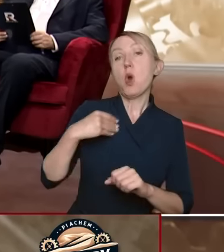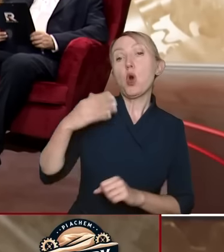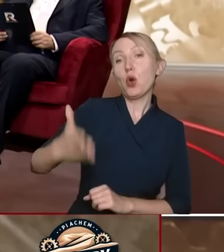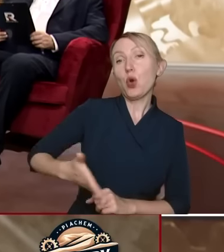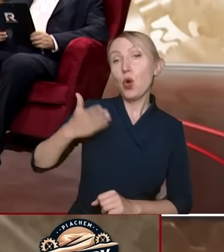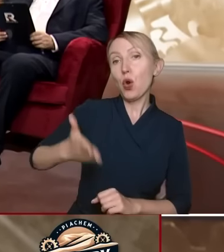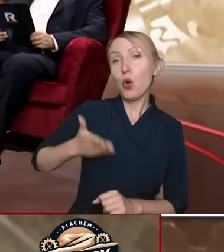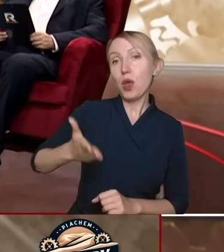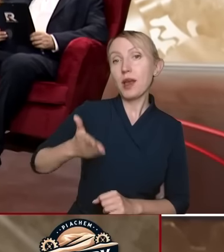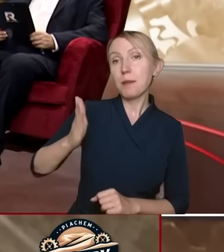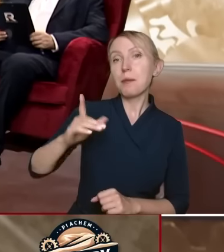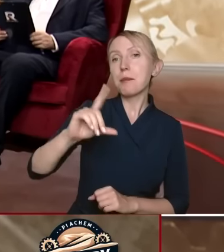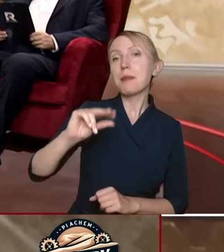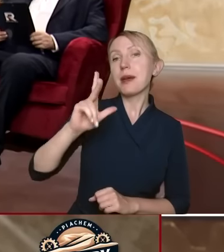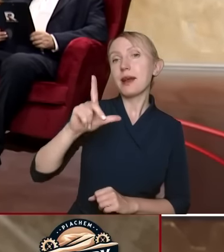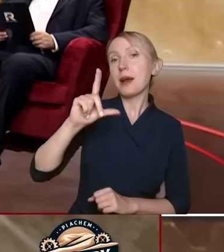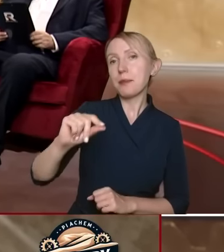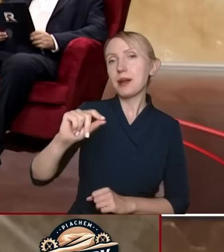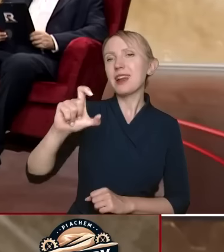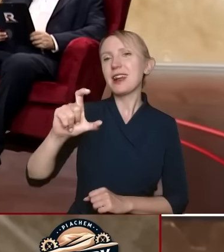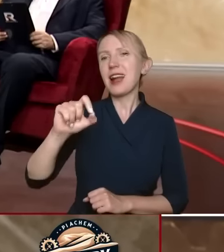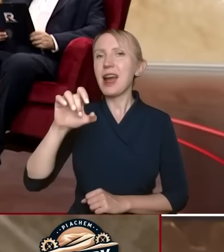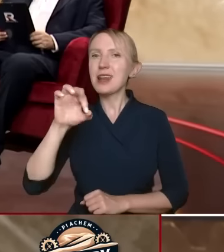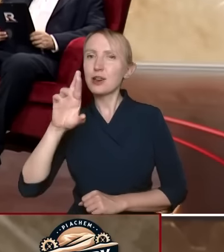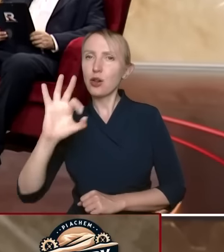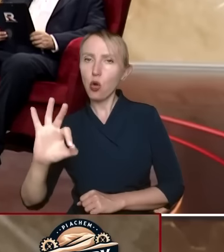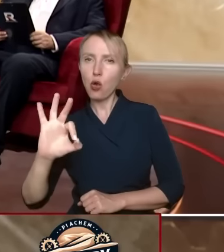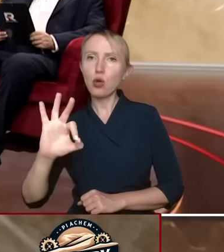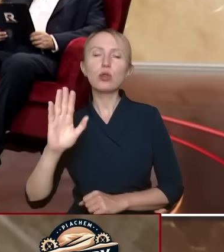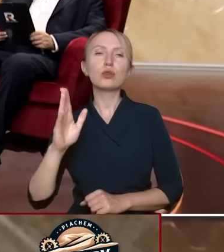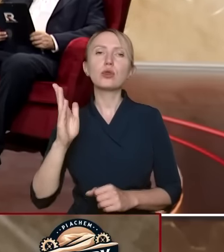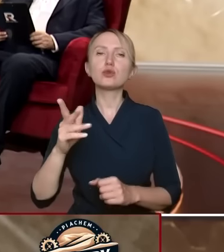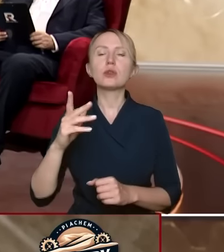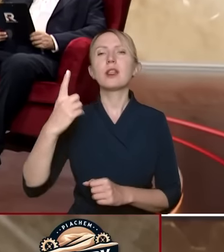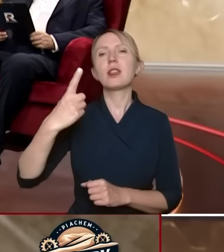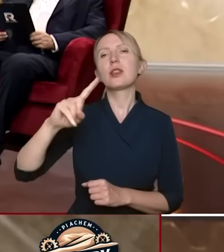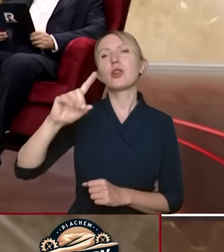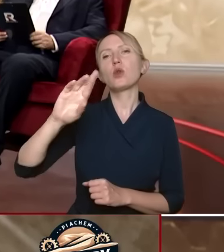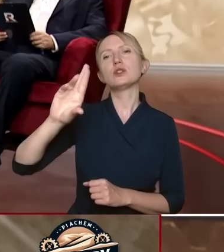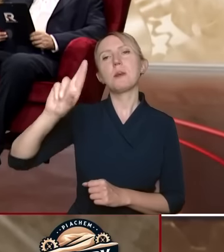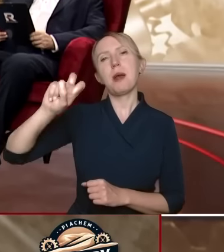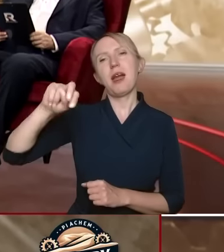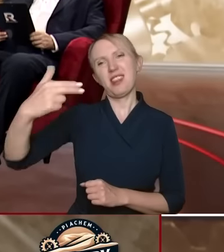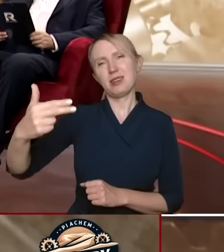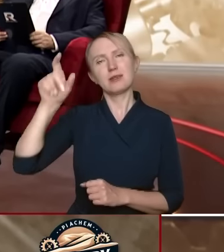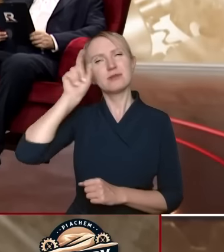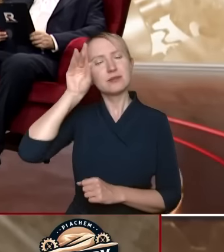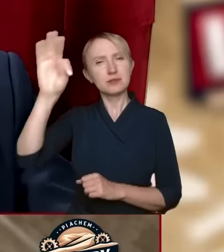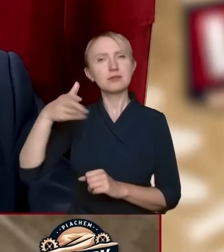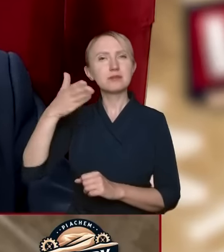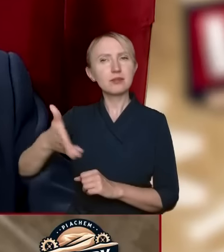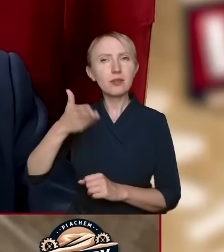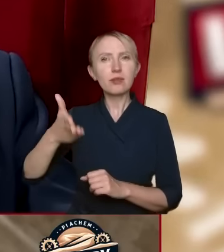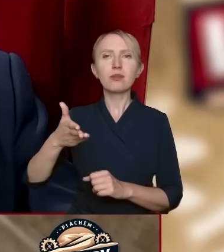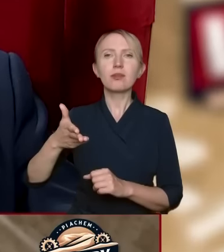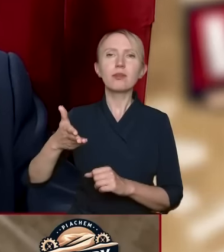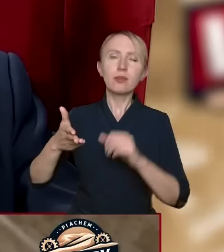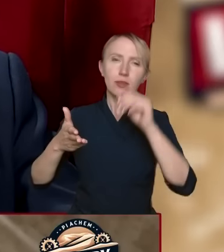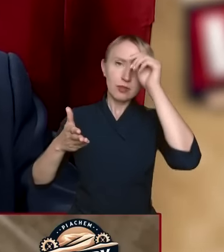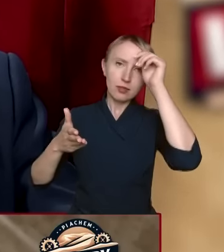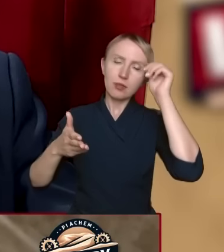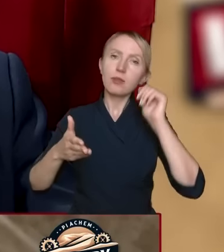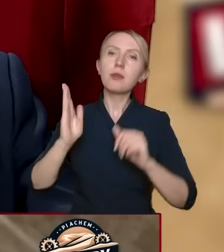szczególności ci z PKP Cargo i już się szykuje Deutsche Bahn. Tak jest, szanowni państwo, Deutsche Bahn ma